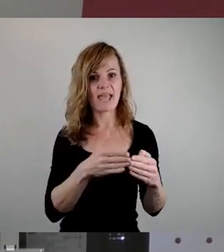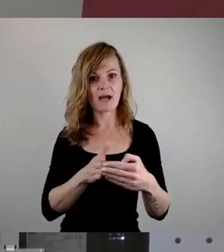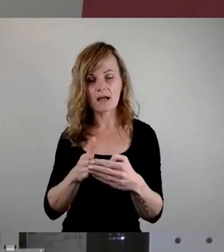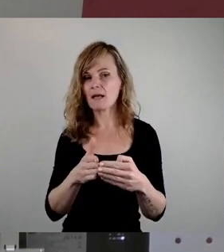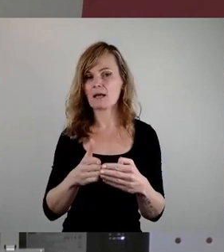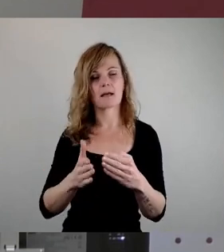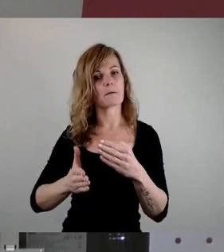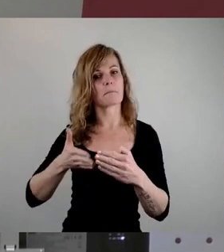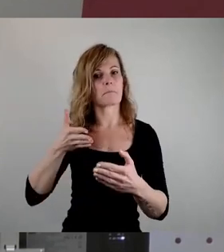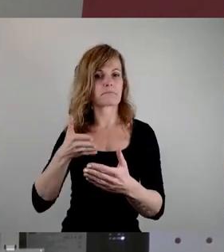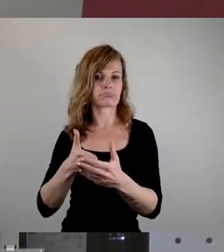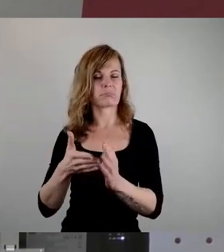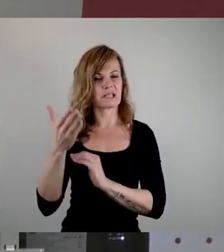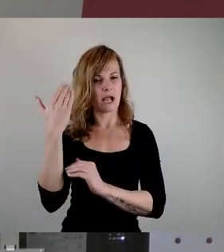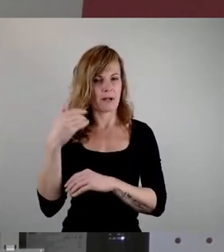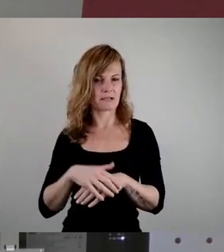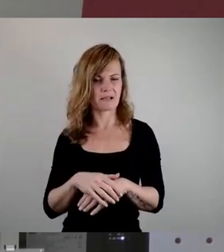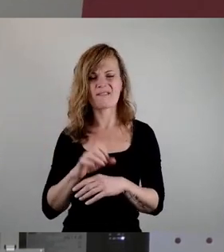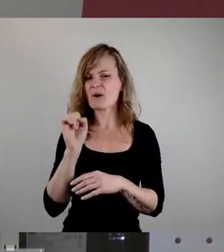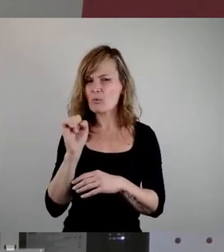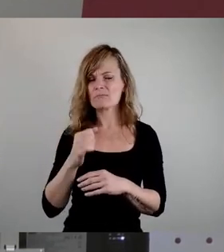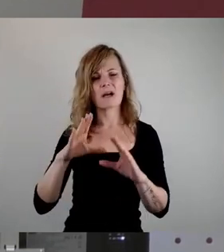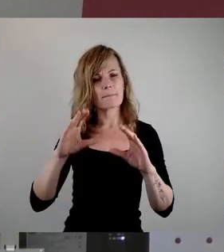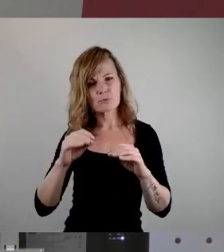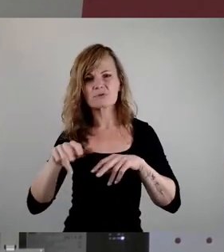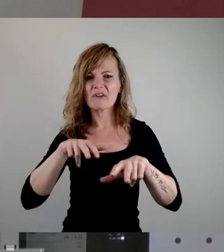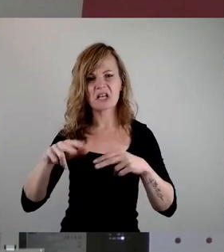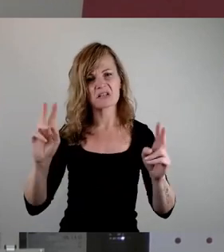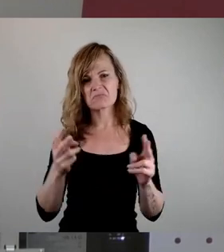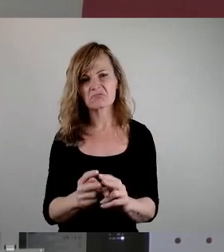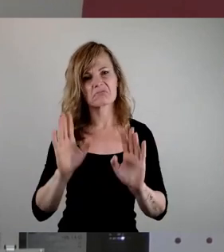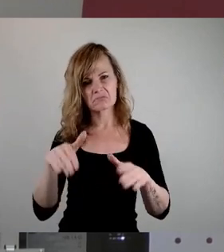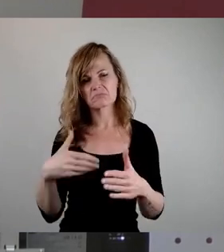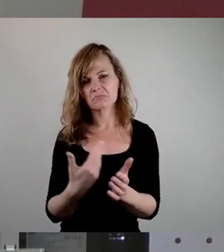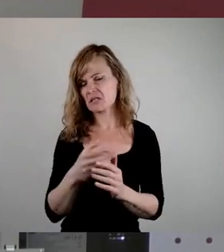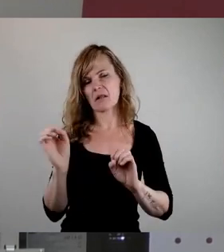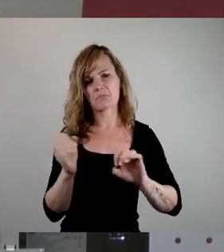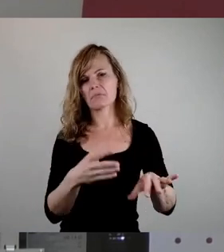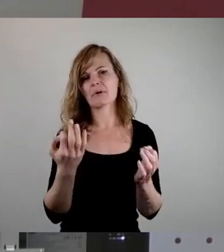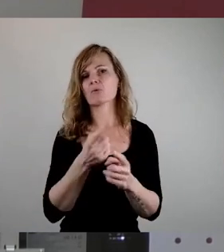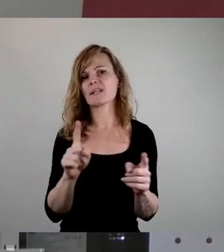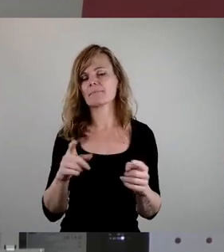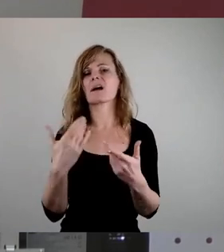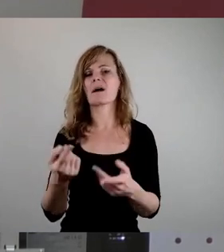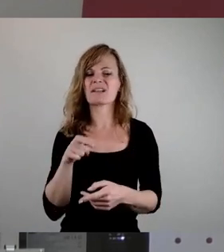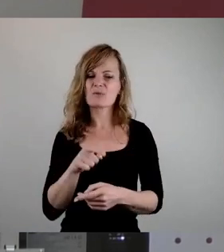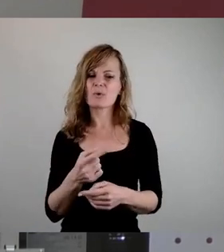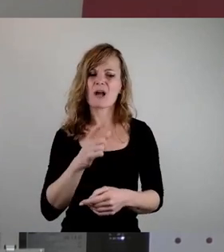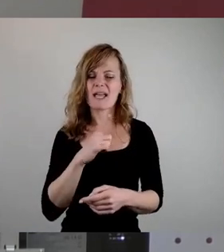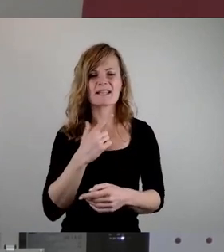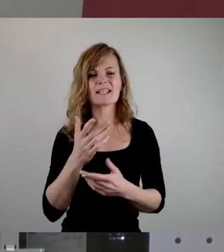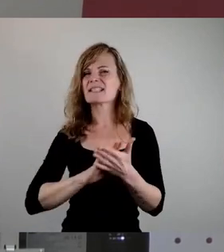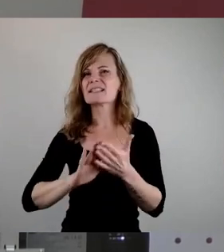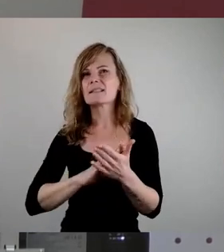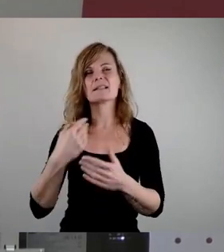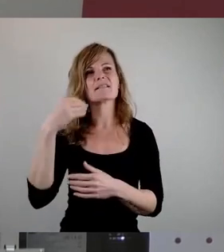durchaus verständlich, was die verkehrliche Nutzung damals anbelangt, aber natürlich trotzdem eine Sache, die nie so wirklich aus dem Gedächtnis auch der